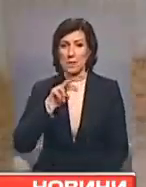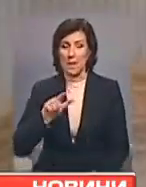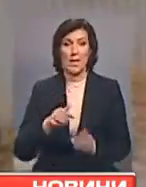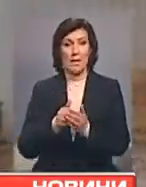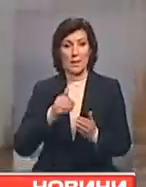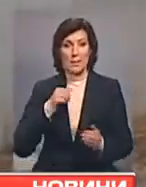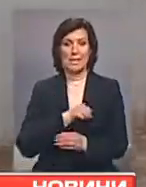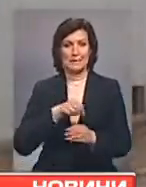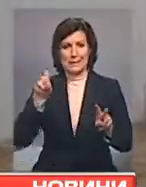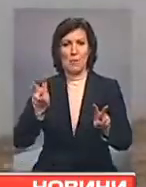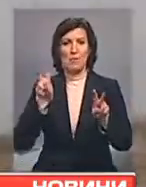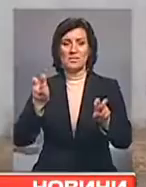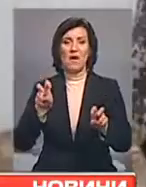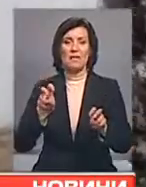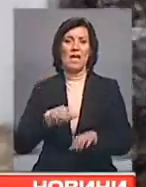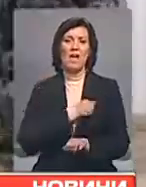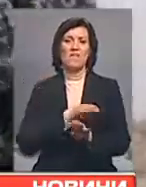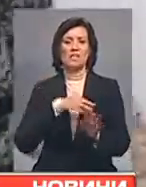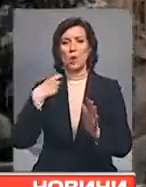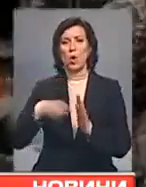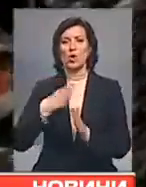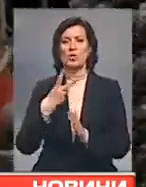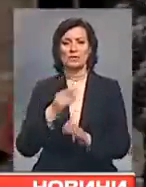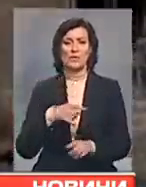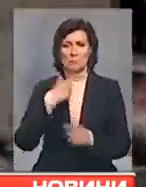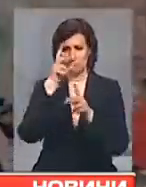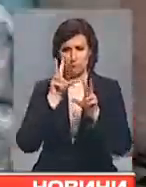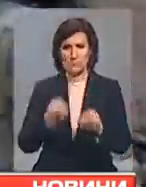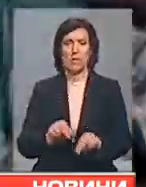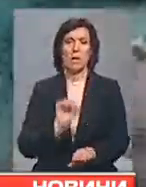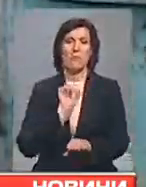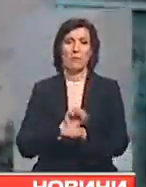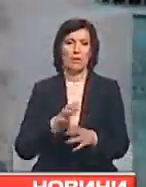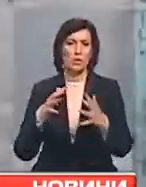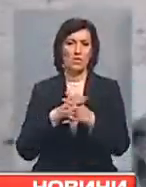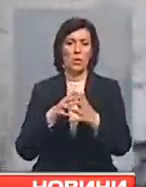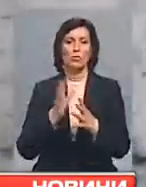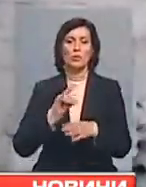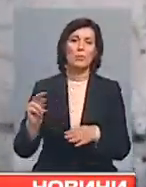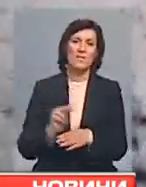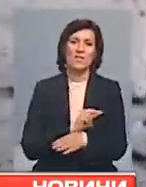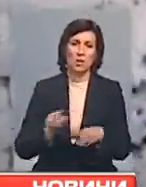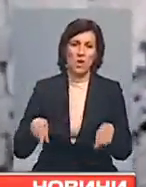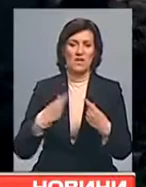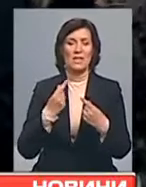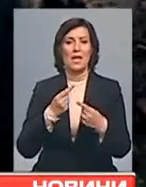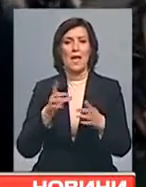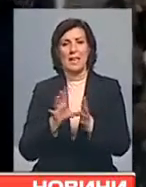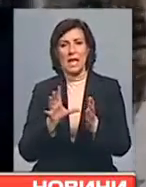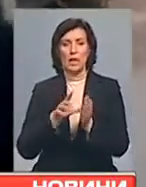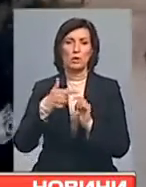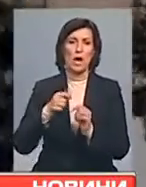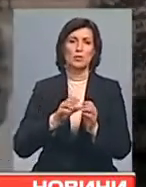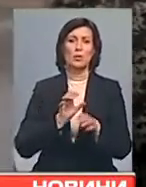напередодні самозване військо Донське гарантувало, що припинить вогонь, аби ремонтна бригада відновила електро- і газопостачання в селі, розповів